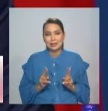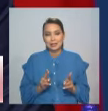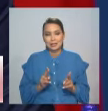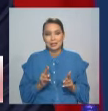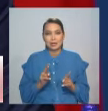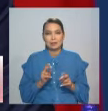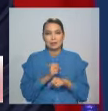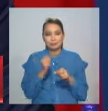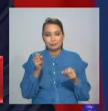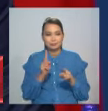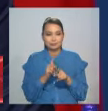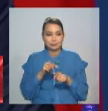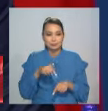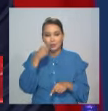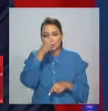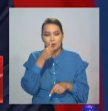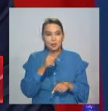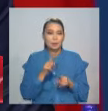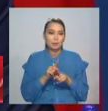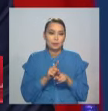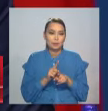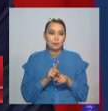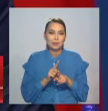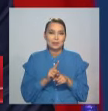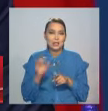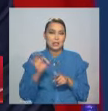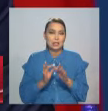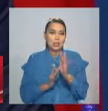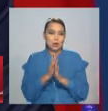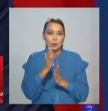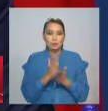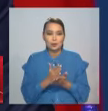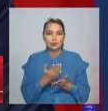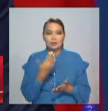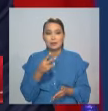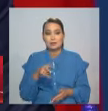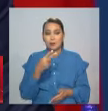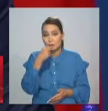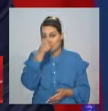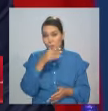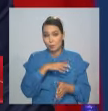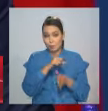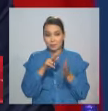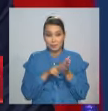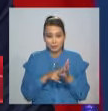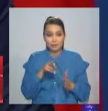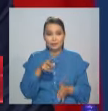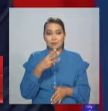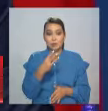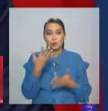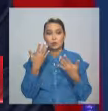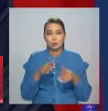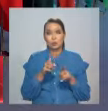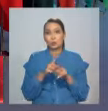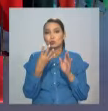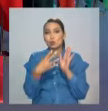При этом в текущем году наблюдается их резкий рост. Если в 2022 году было 18, то в 2023 уже